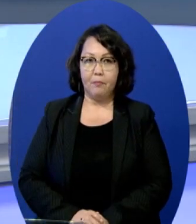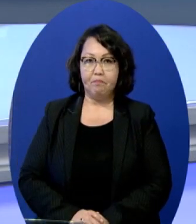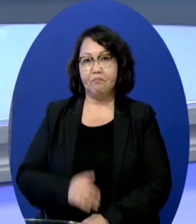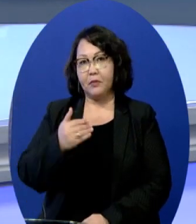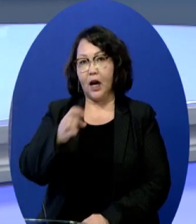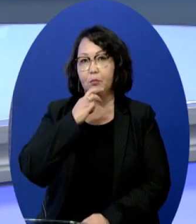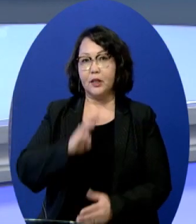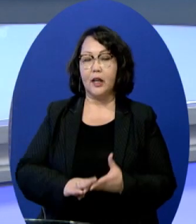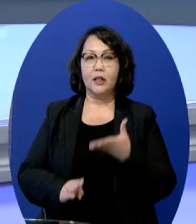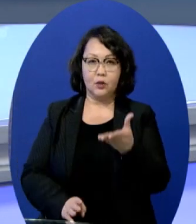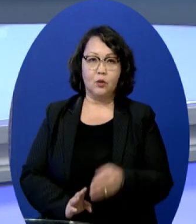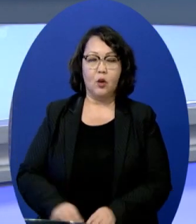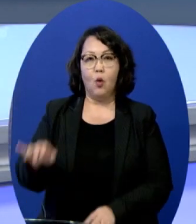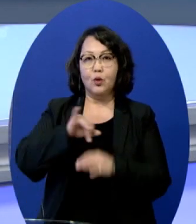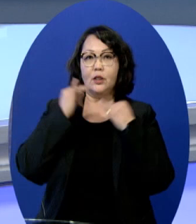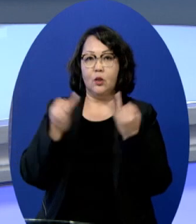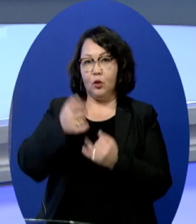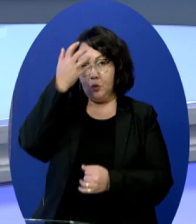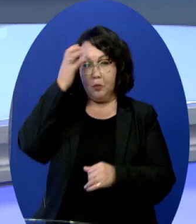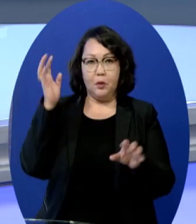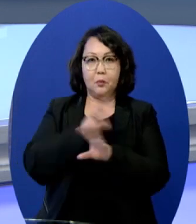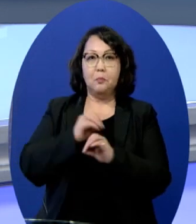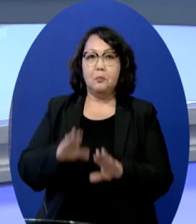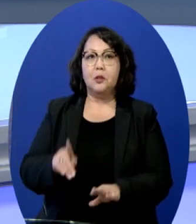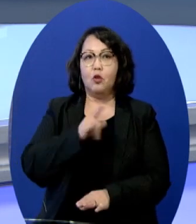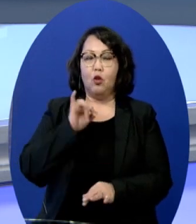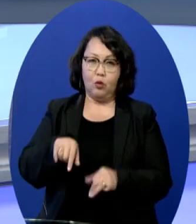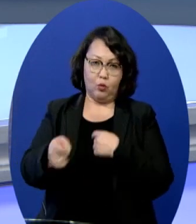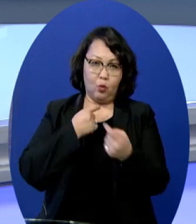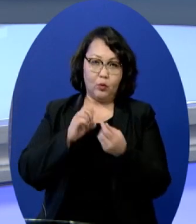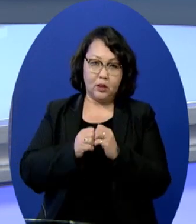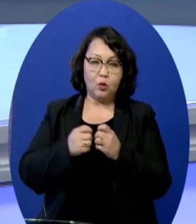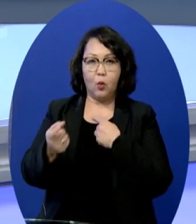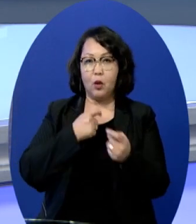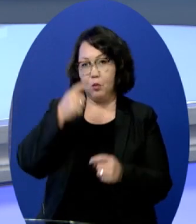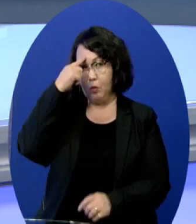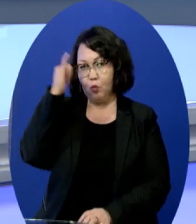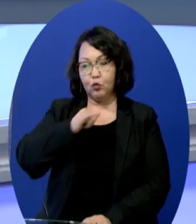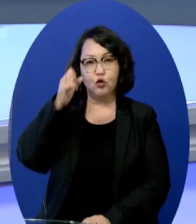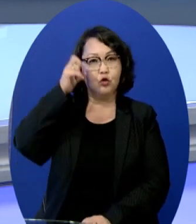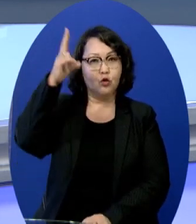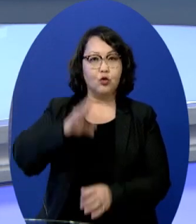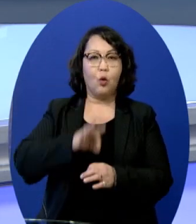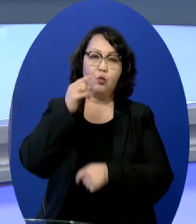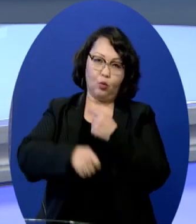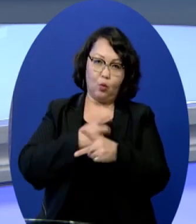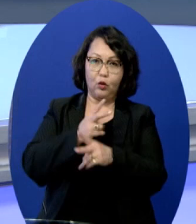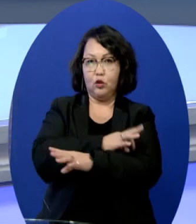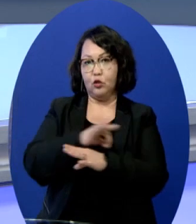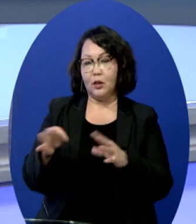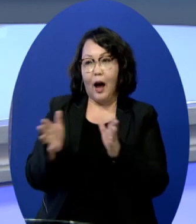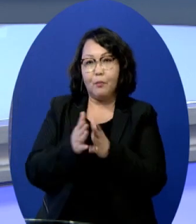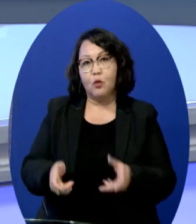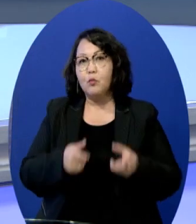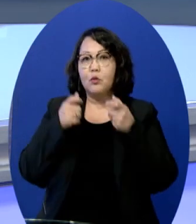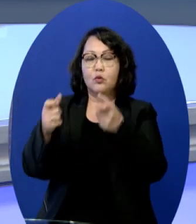Дараагийн мэдээ. Улсын хурлын төрийн байгуулалтын байнгын хороо өнөөдөр хурллаа. Хурлдаанаар Монгол улсын ерөнхийлөгчийн сонгуулийн тухай хуулийн төсөл болон хамт өргөн